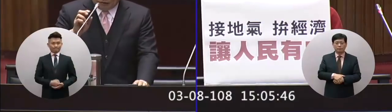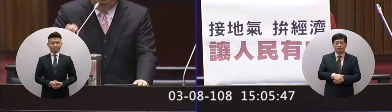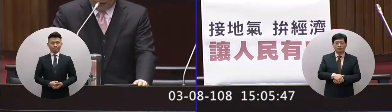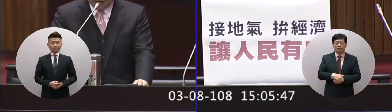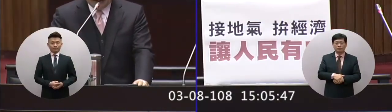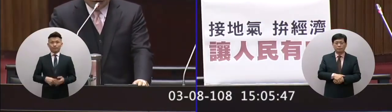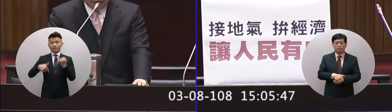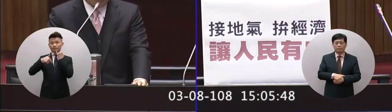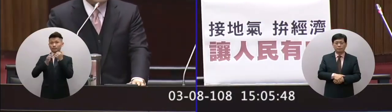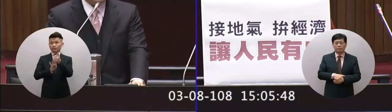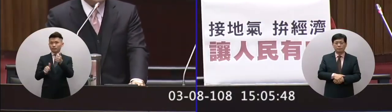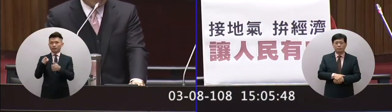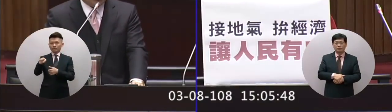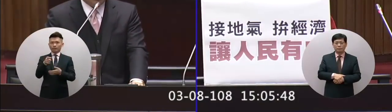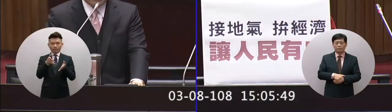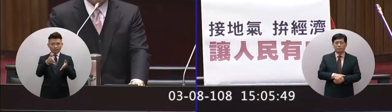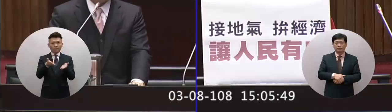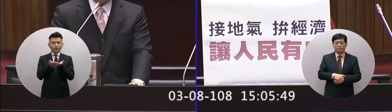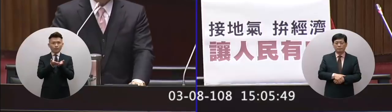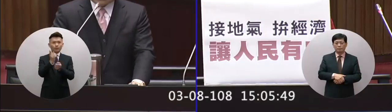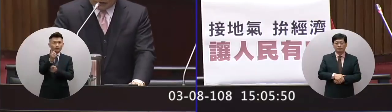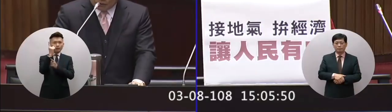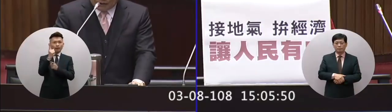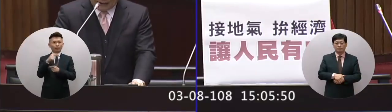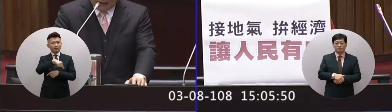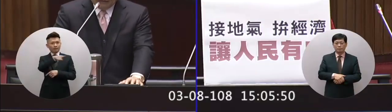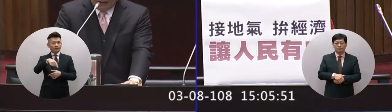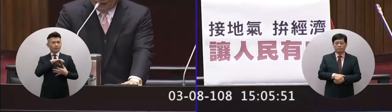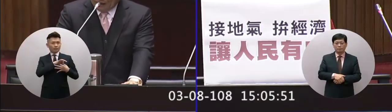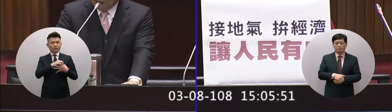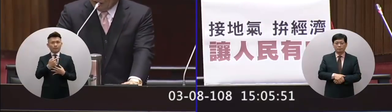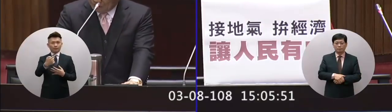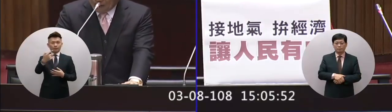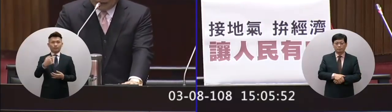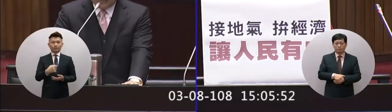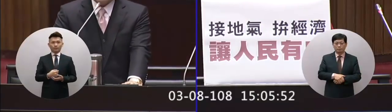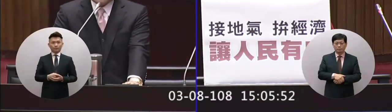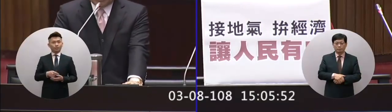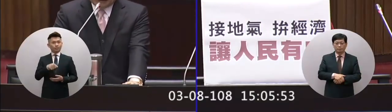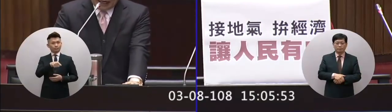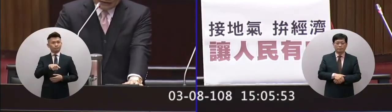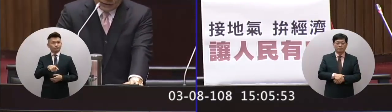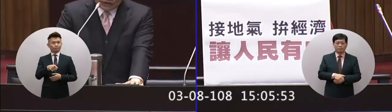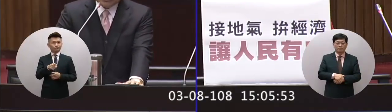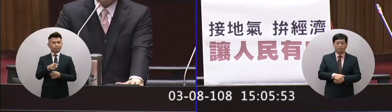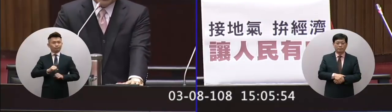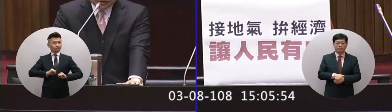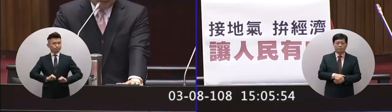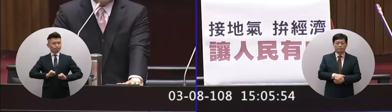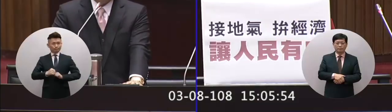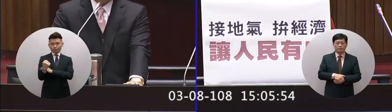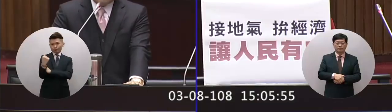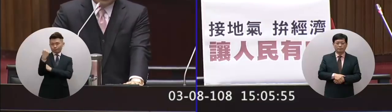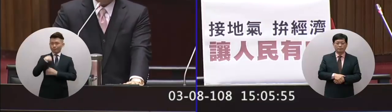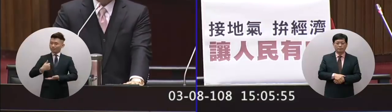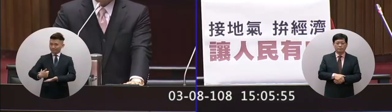为何委员，你这么关心钓鱼钓客，这个是非常健康，而且非常积极，我们